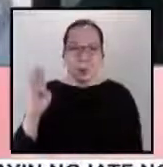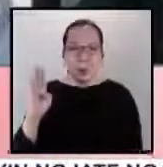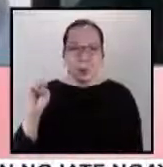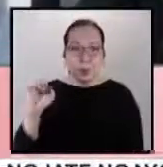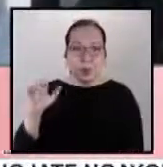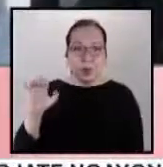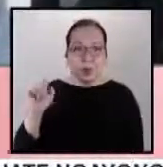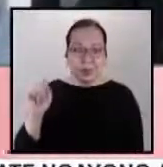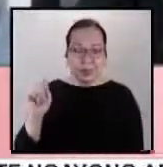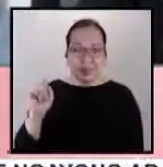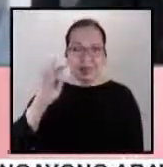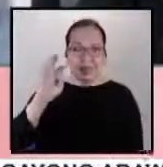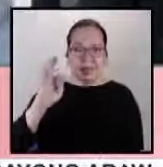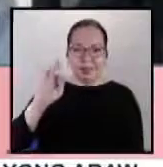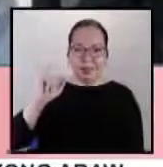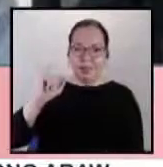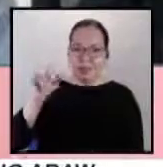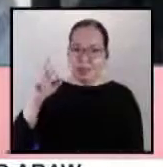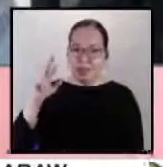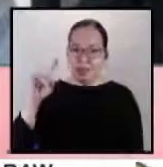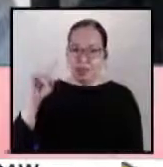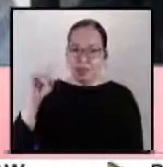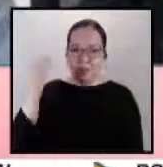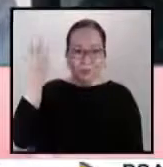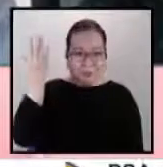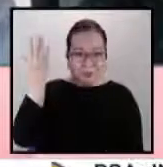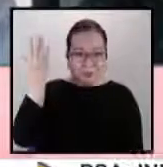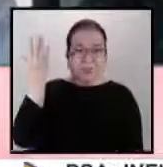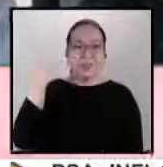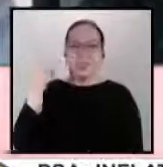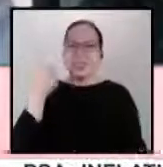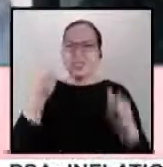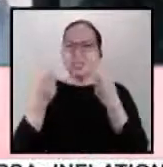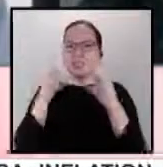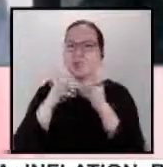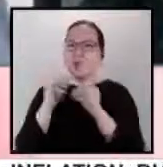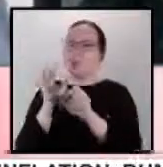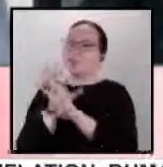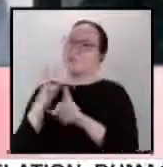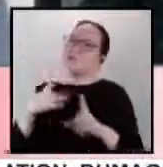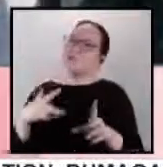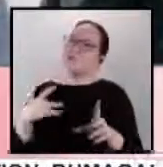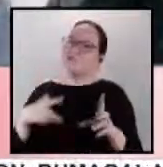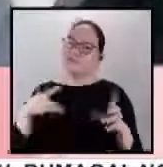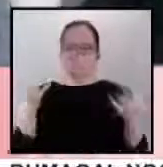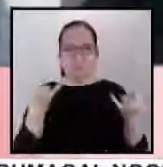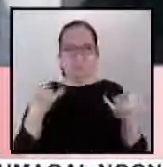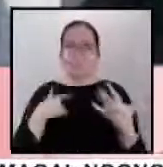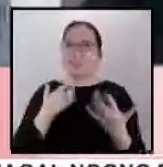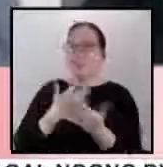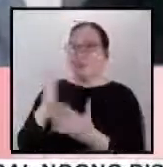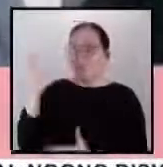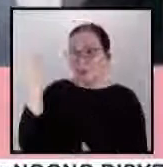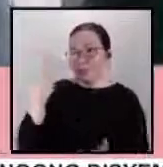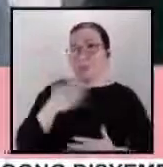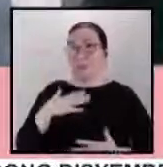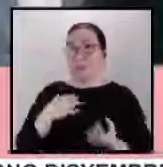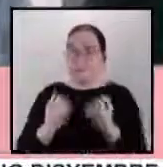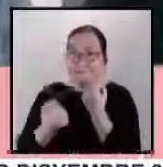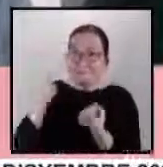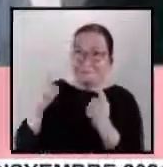mas maipaliwanag pa sa atin ang 2022 fashion trend. Good morning, Tito Boyet, and Happy New Year! Kamusta